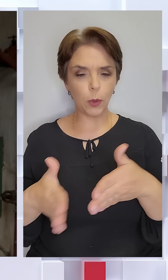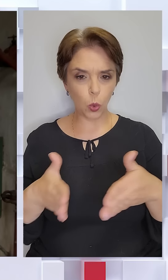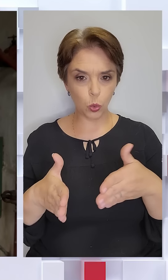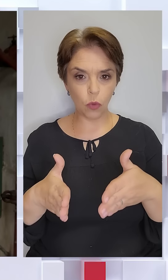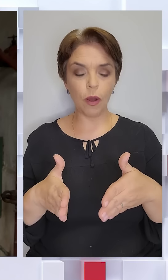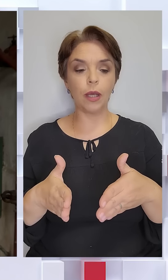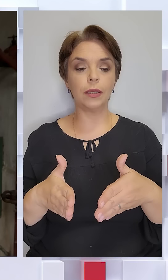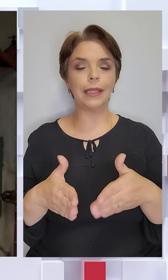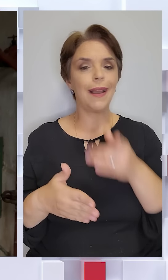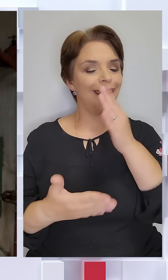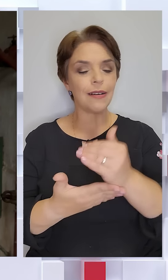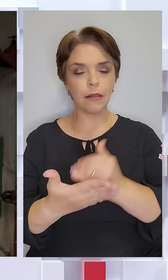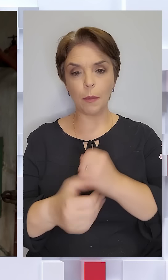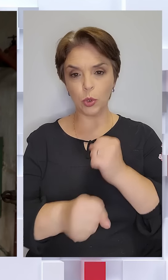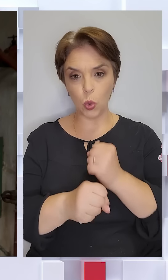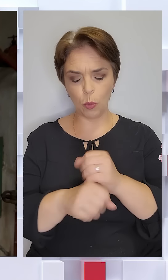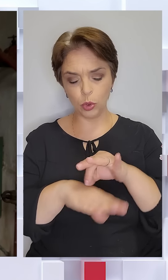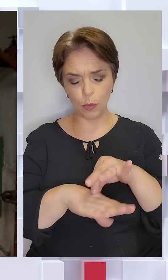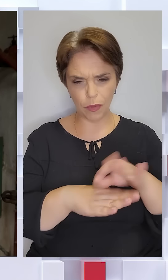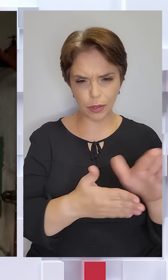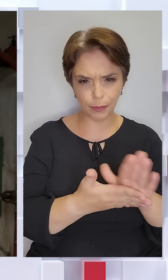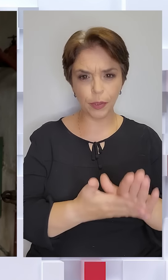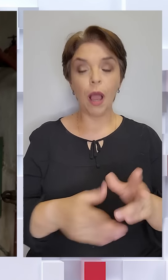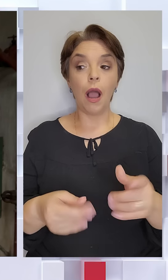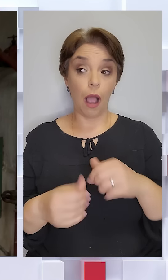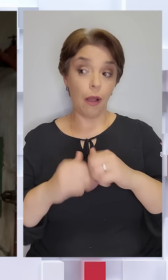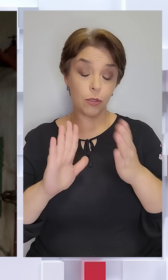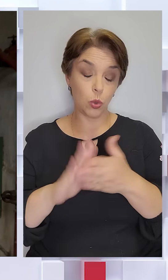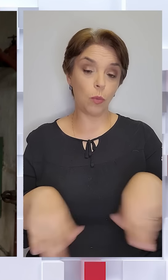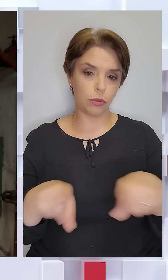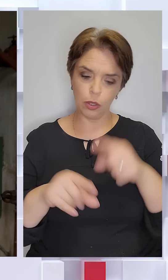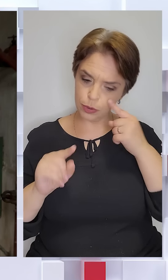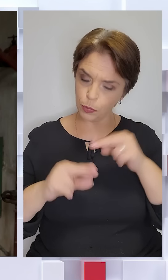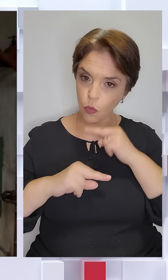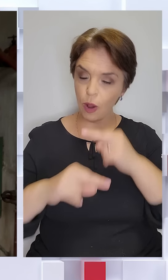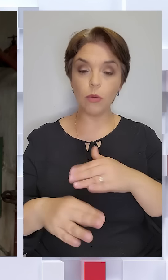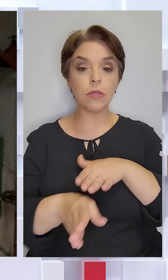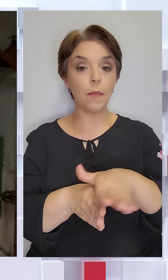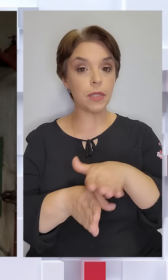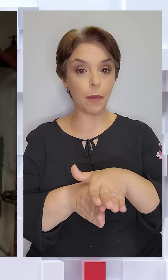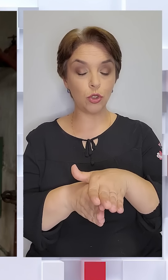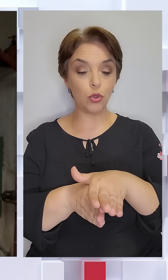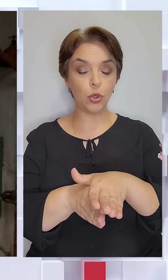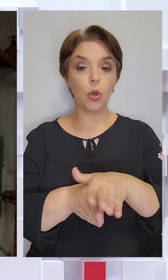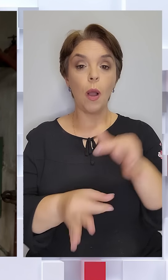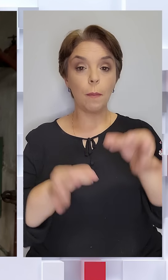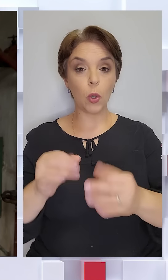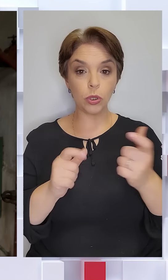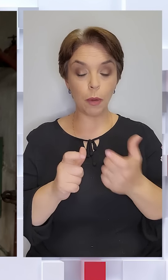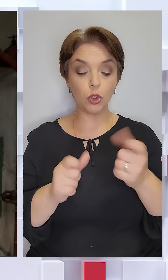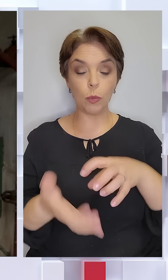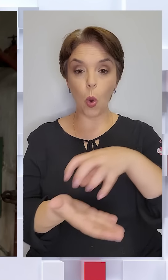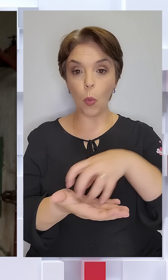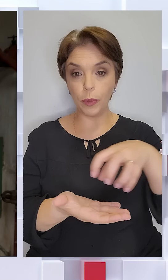підготувати, регламентні роботи провести. В цілому також приділяємо увагу забезпеченню природним газом для того,